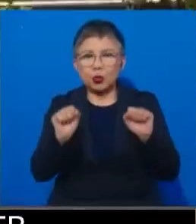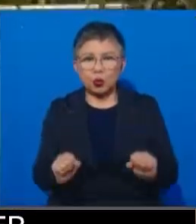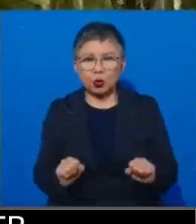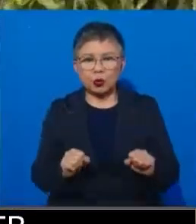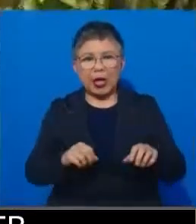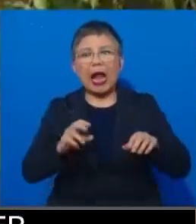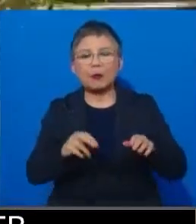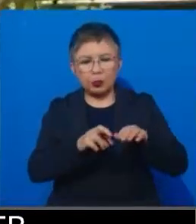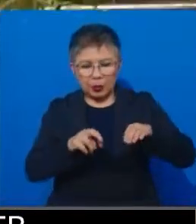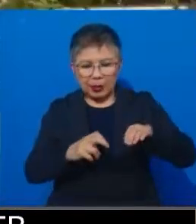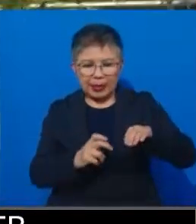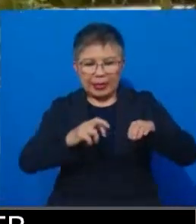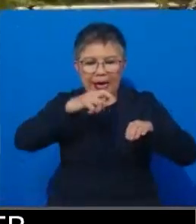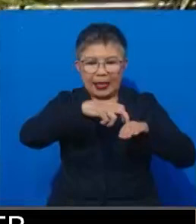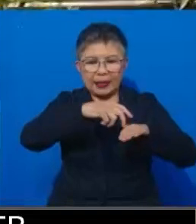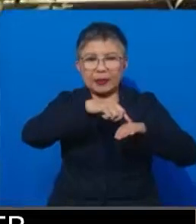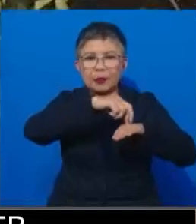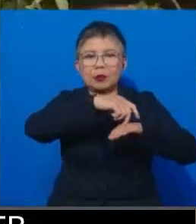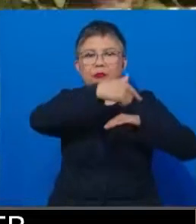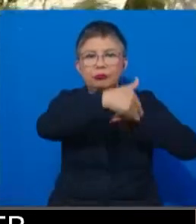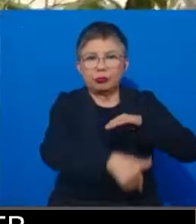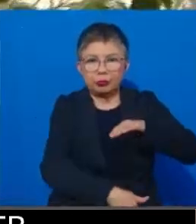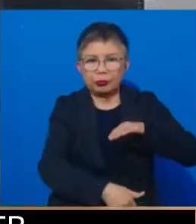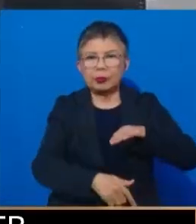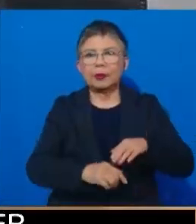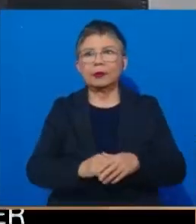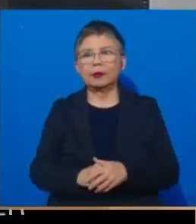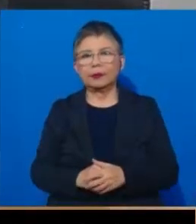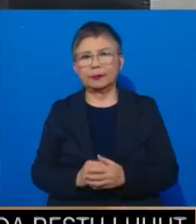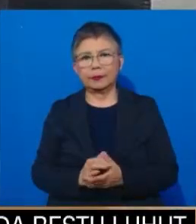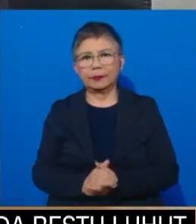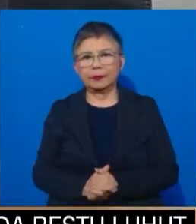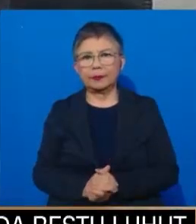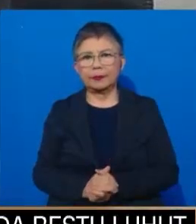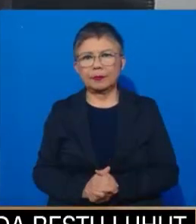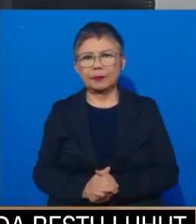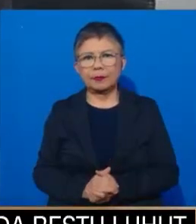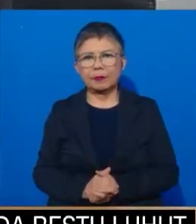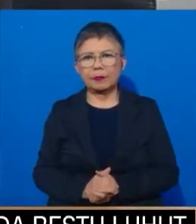digunakan almarhumah untuk memanjat dan melompat dari tembok pembatas lantai 4 gedung sekolah.